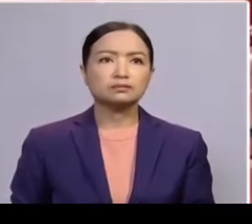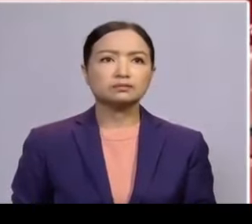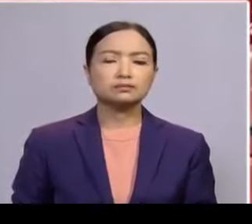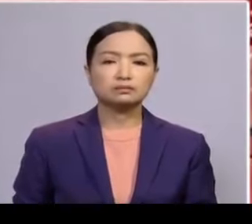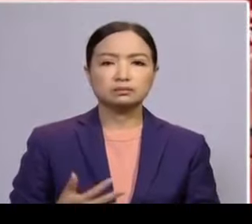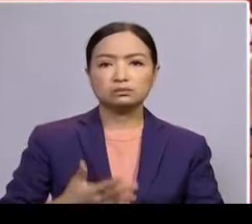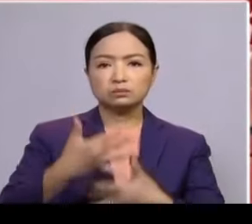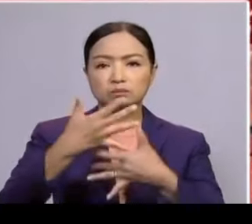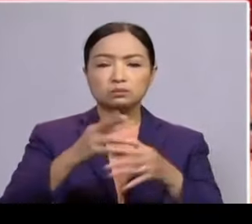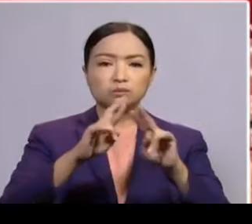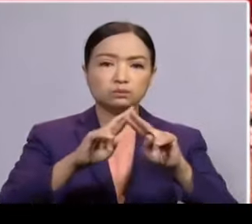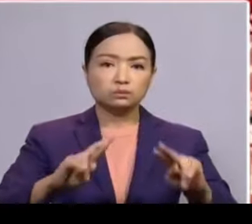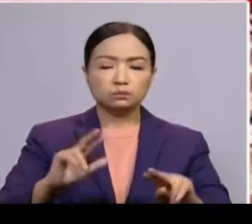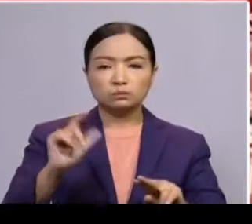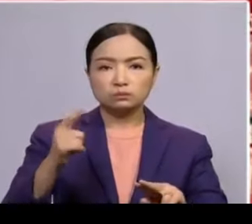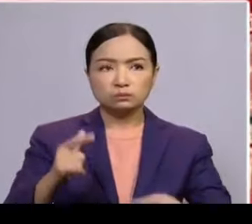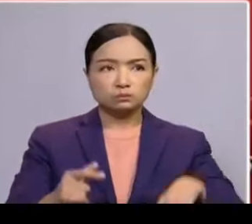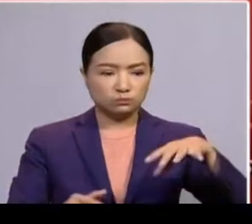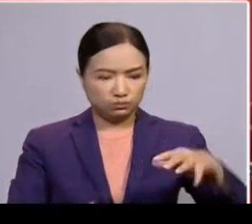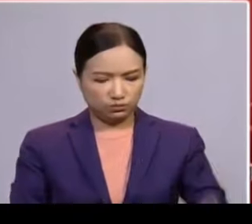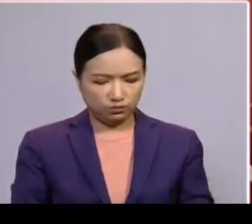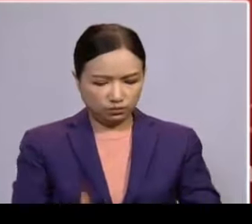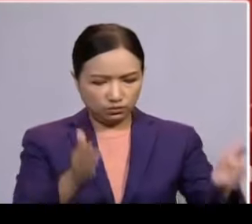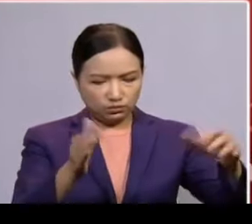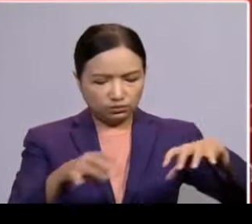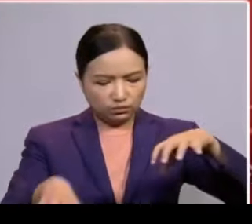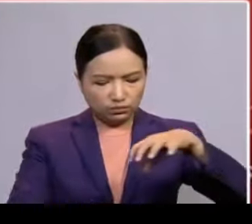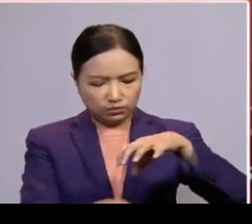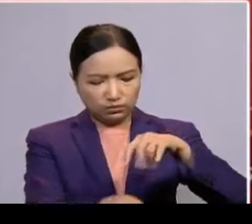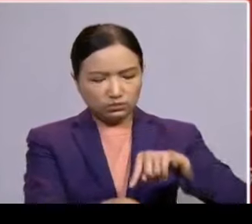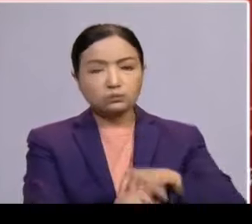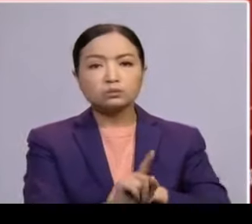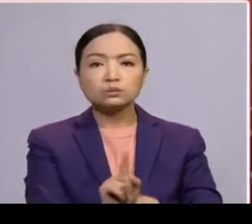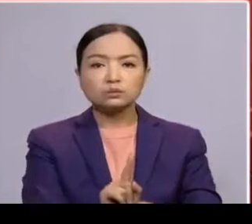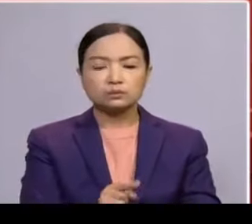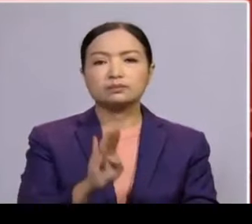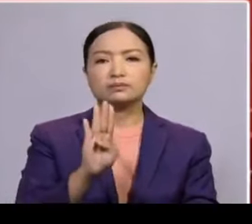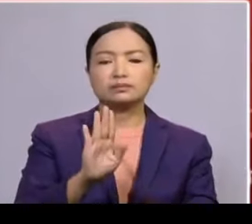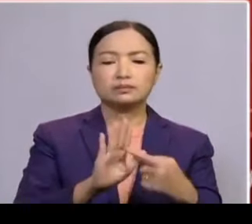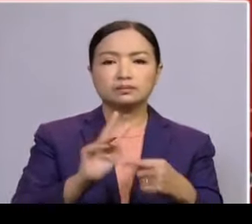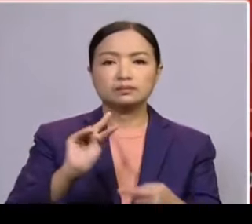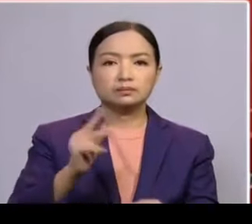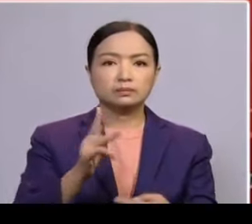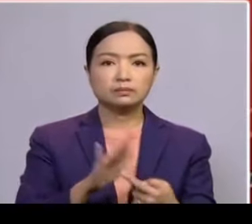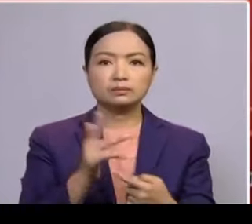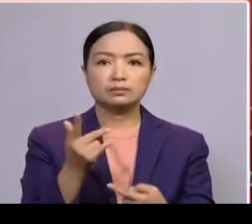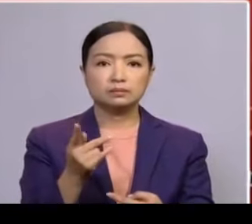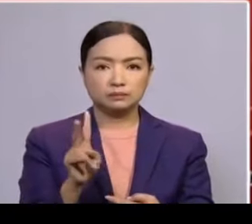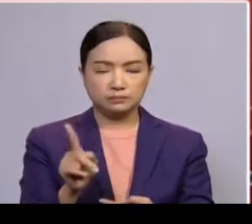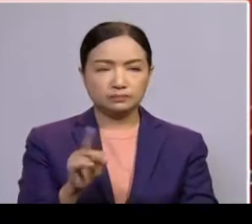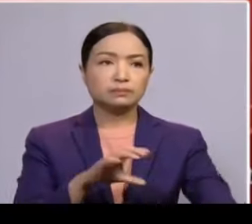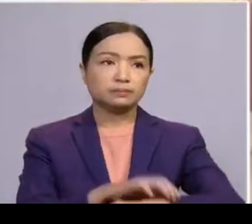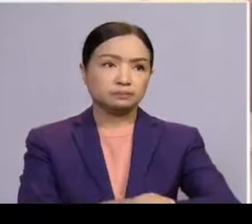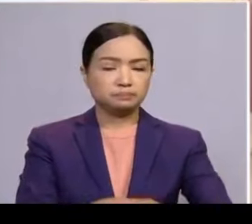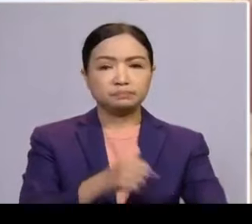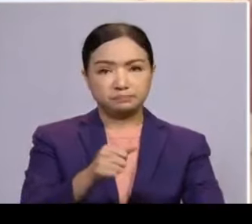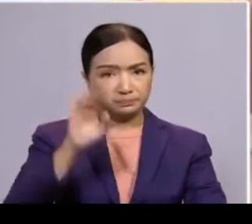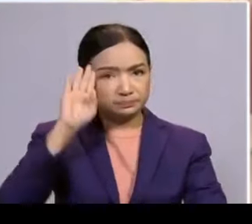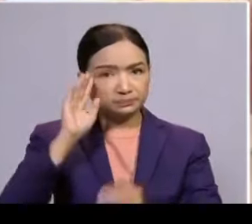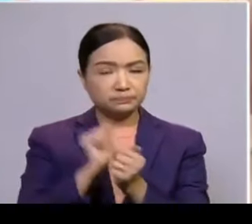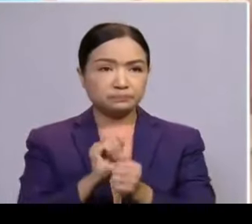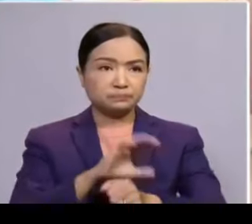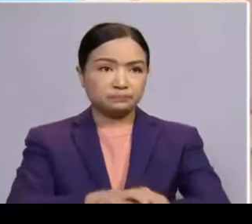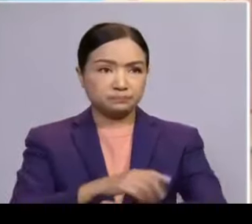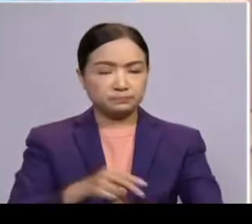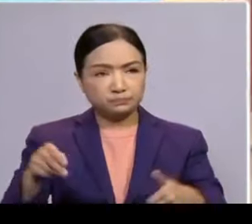กรุงเทพฯแห่งนี้อยู่ในย่านบางแคค่ะแล้วตำรวจเนี่ยก็สามารถไปรวบตัวผู้ชายคนนี้ได้โดยในภาพ